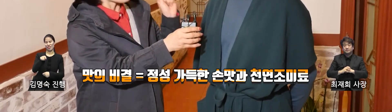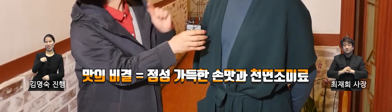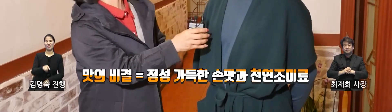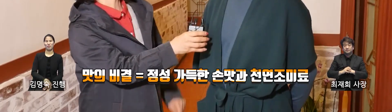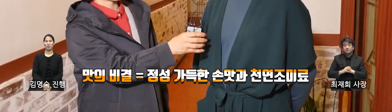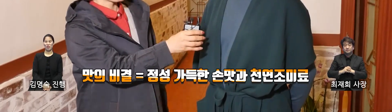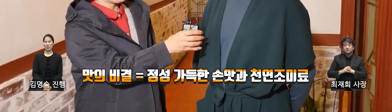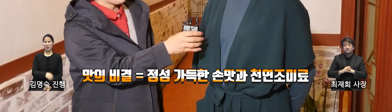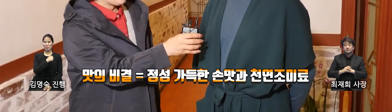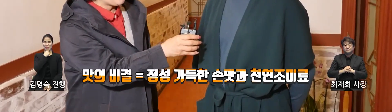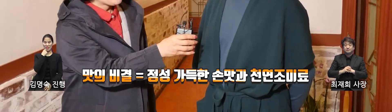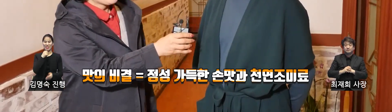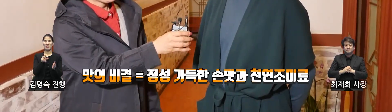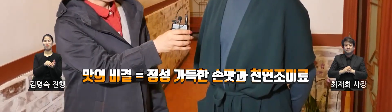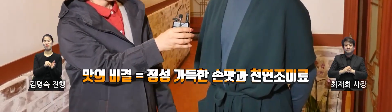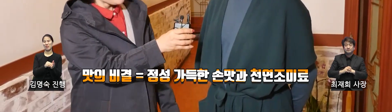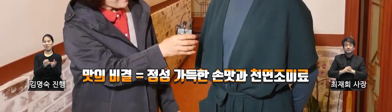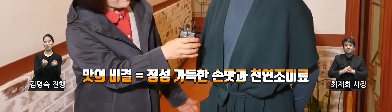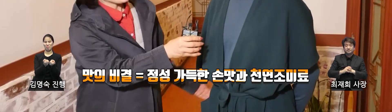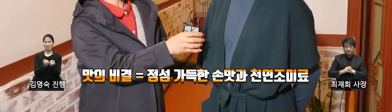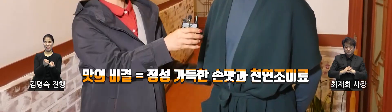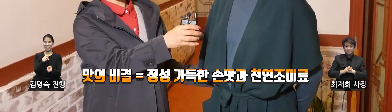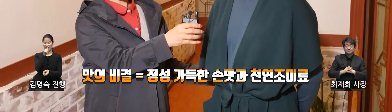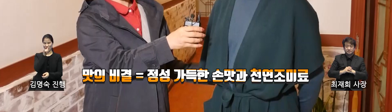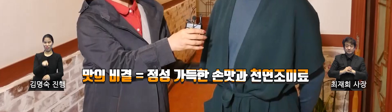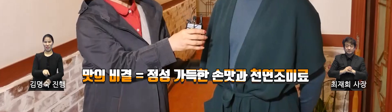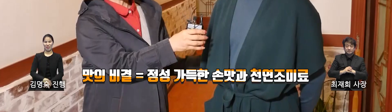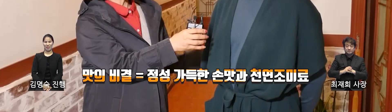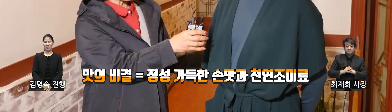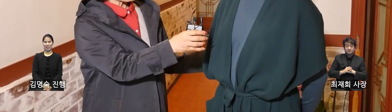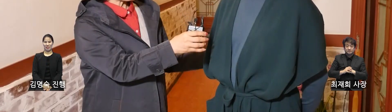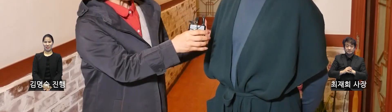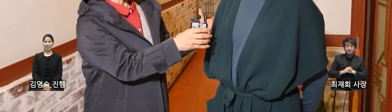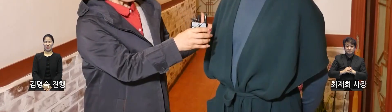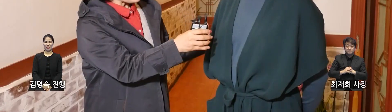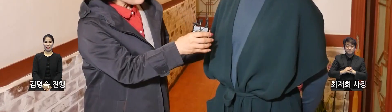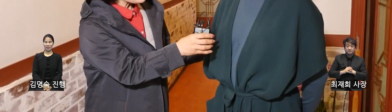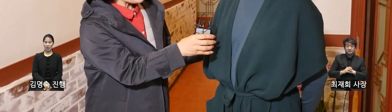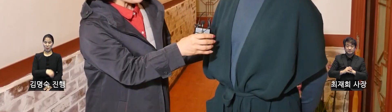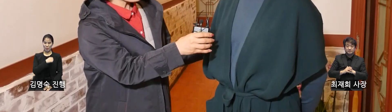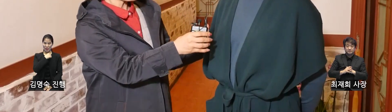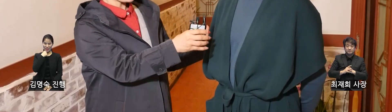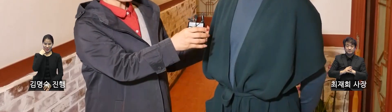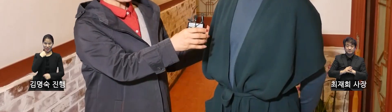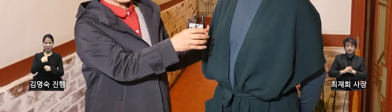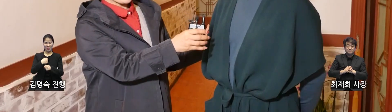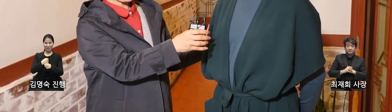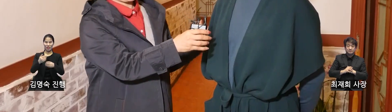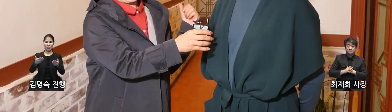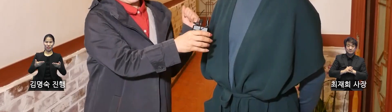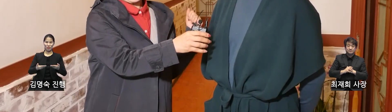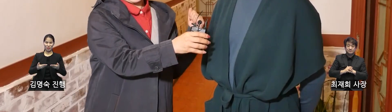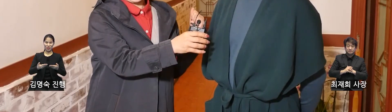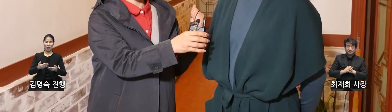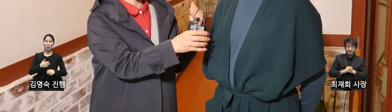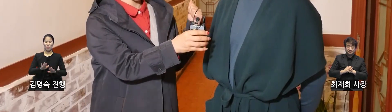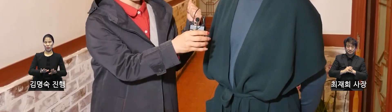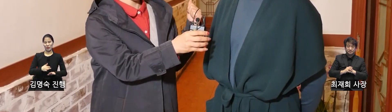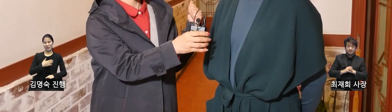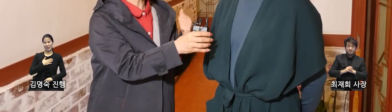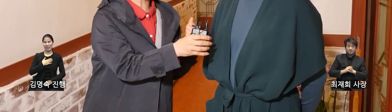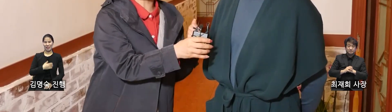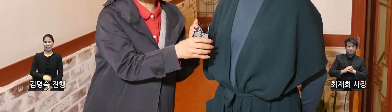비결이 거기 속은 잃어버 아 네 알겠습니다 가 돼 있는 그러면은 아쉽게 준비해주시면 자원을